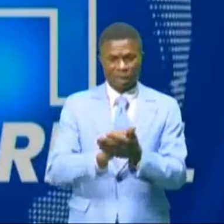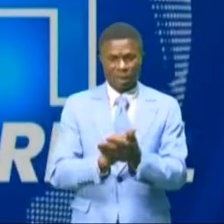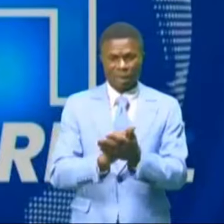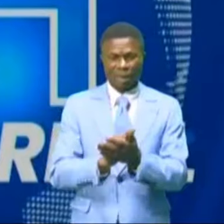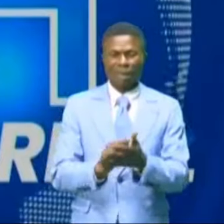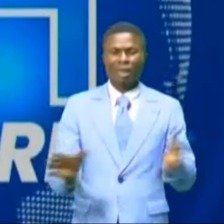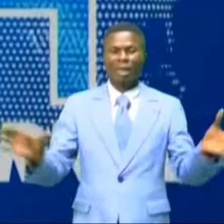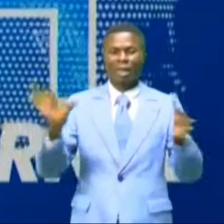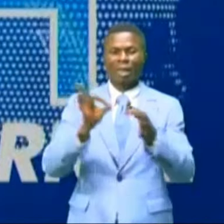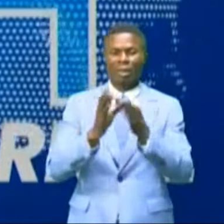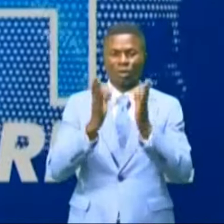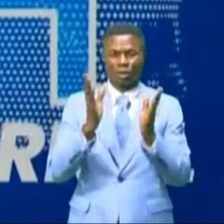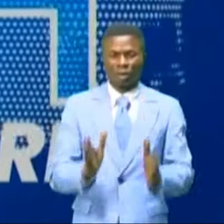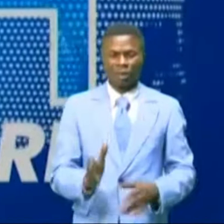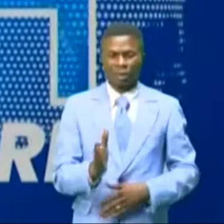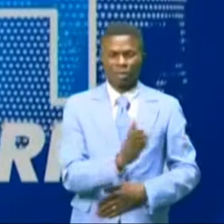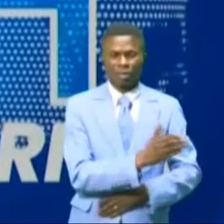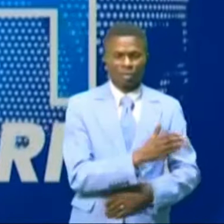solidarité.